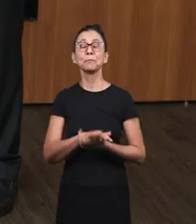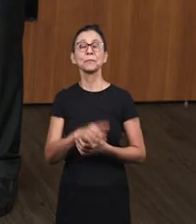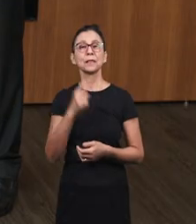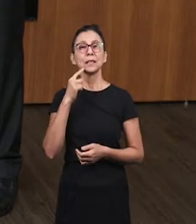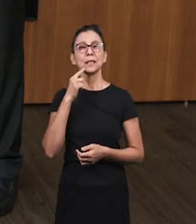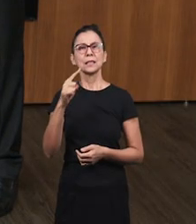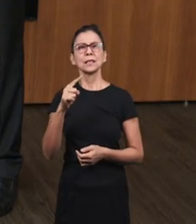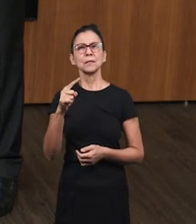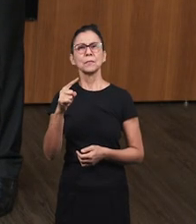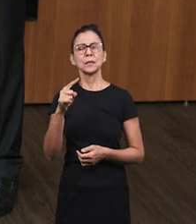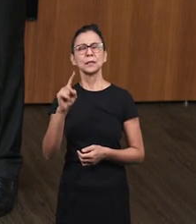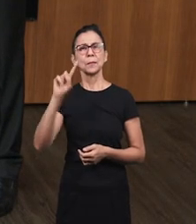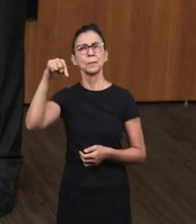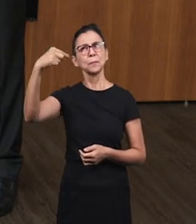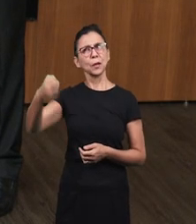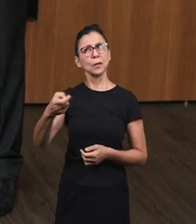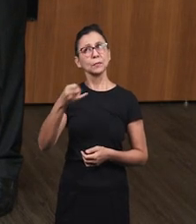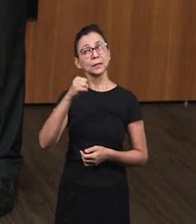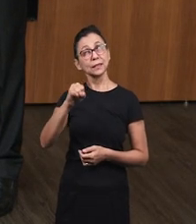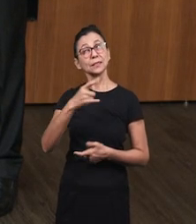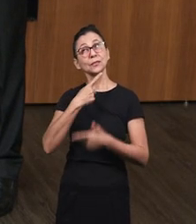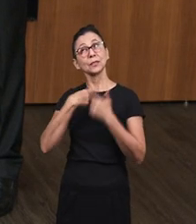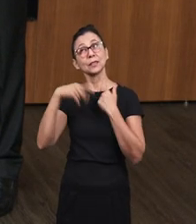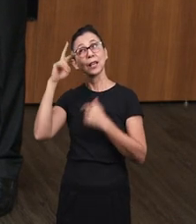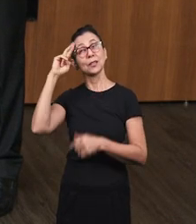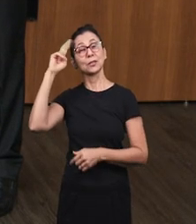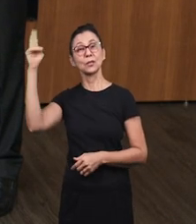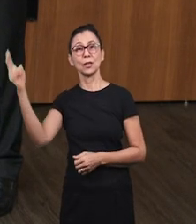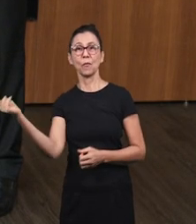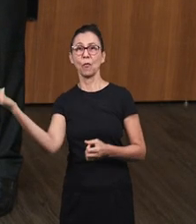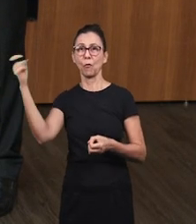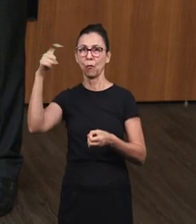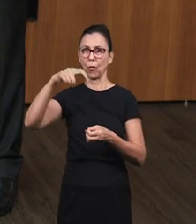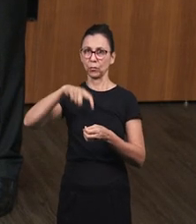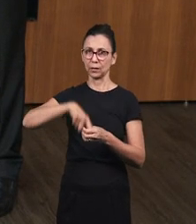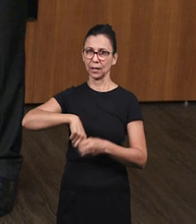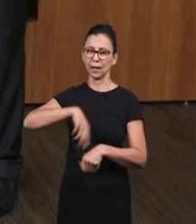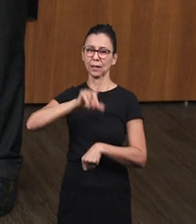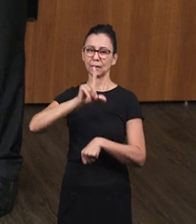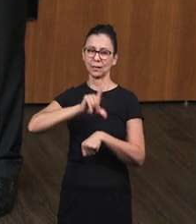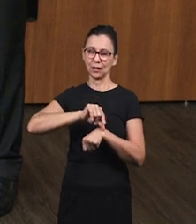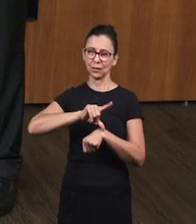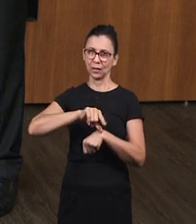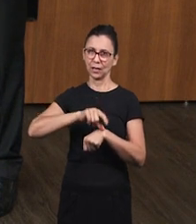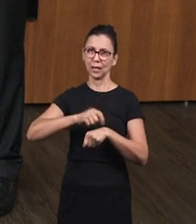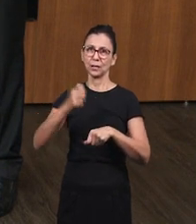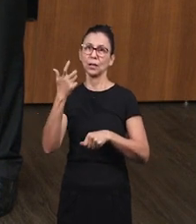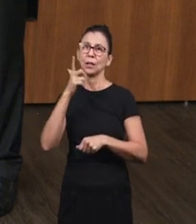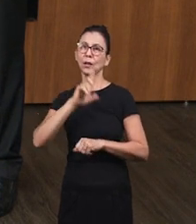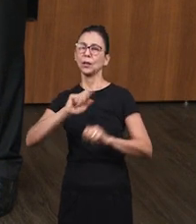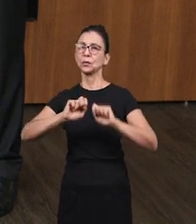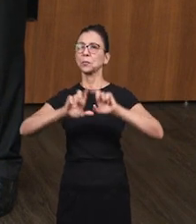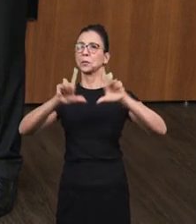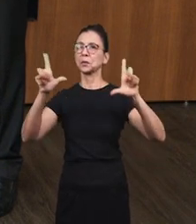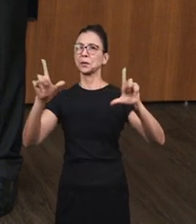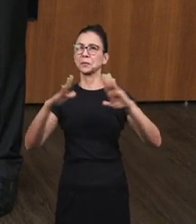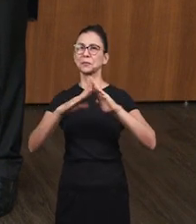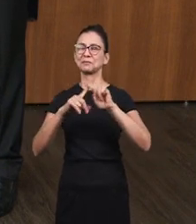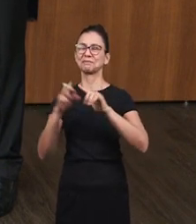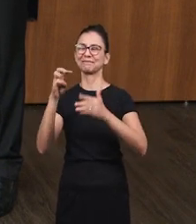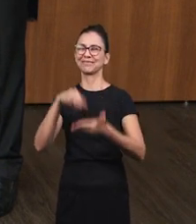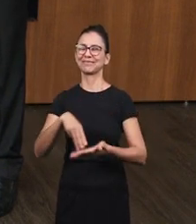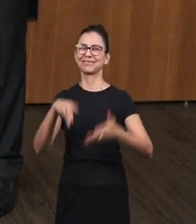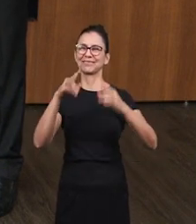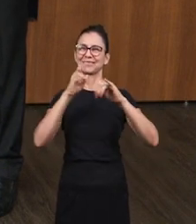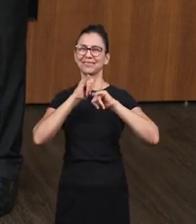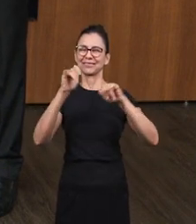de l'assister. Et la semaine prochaine, si le Seigneur nous permet, nous serons ensemble, encore une fois, à cette heure-ci, avec une édition de